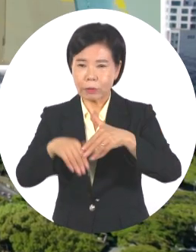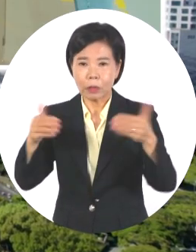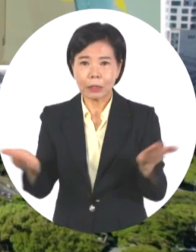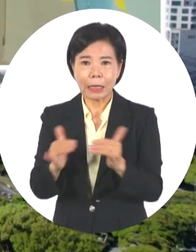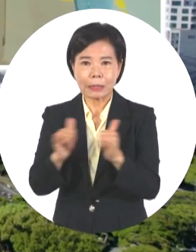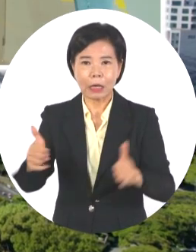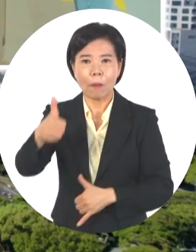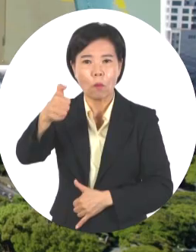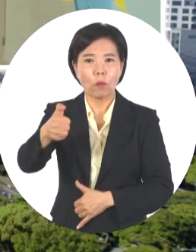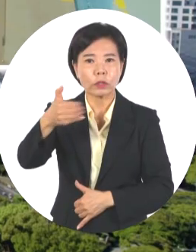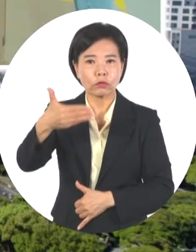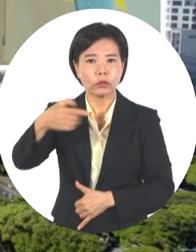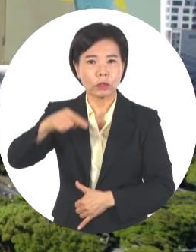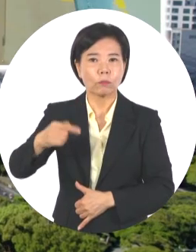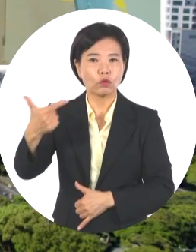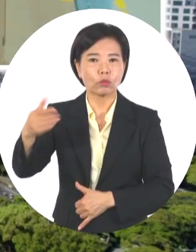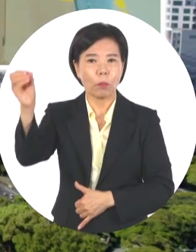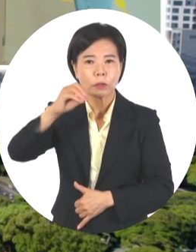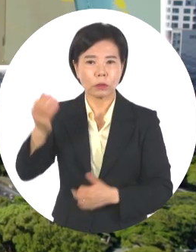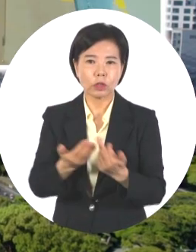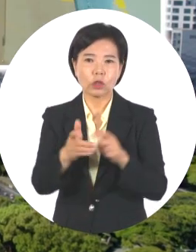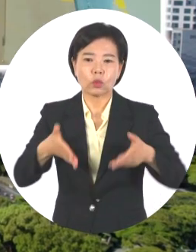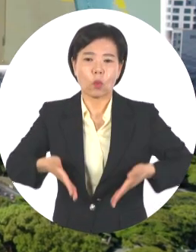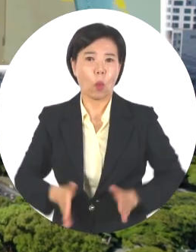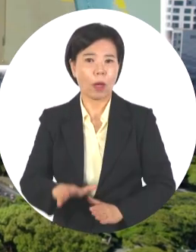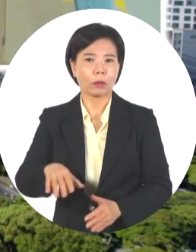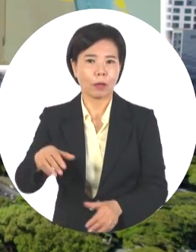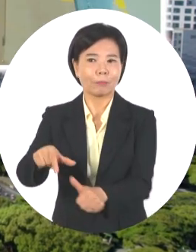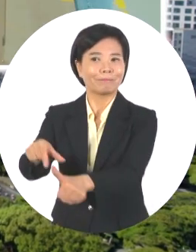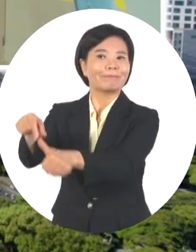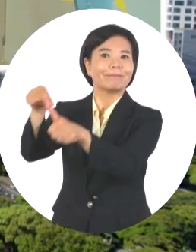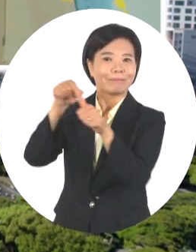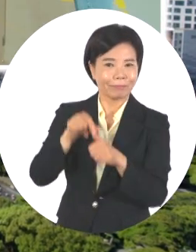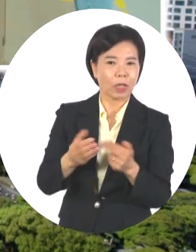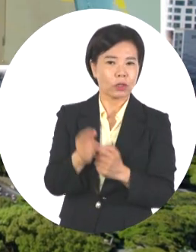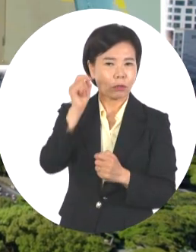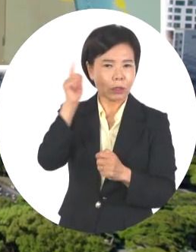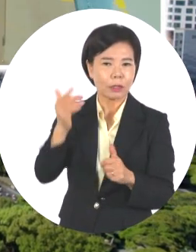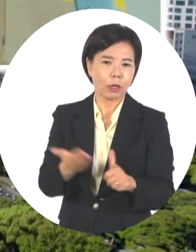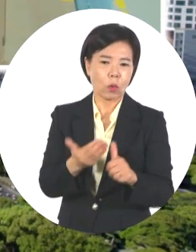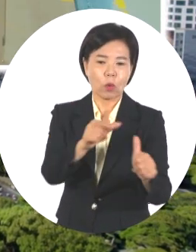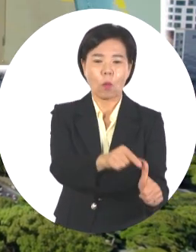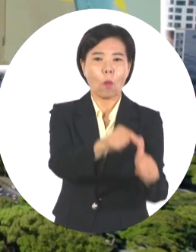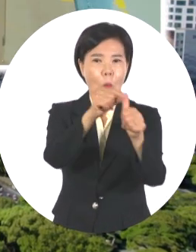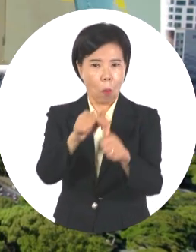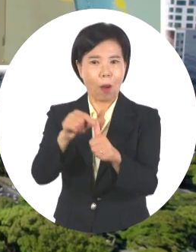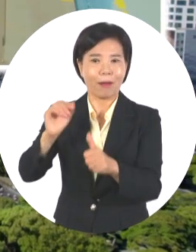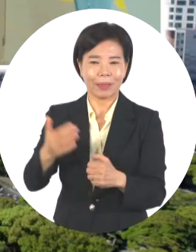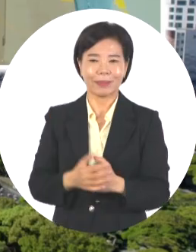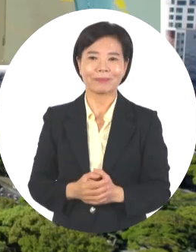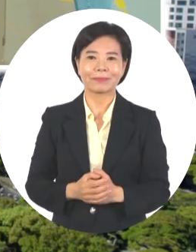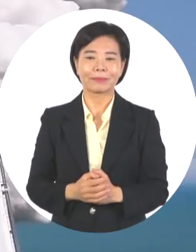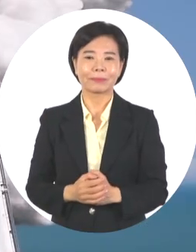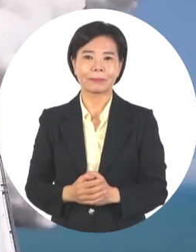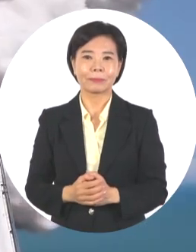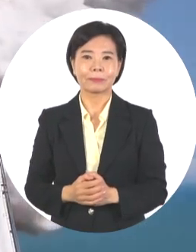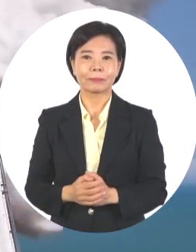중 59.6%가 제주 출신으로 지역 인재 고용 기반이 확보되고 있습니다.